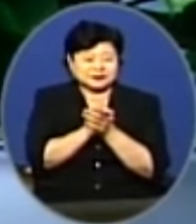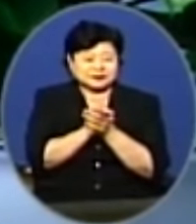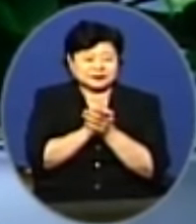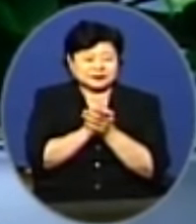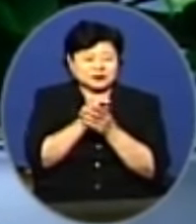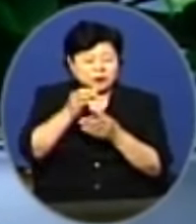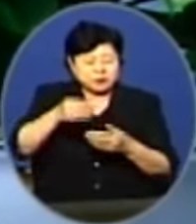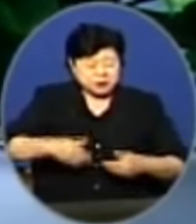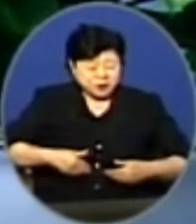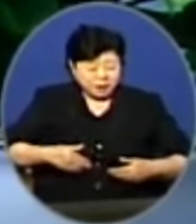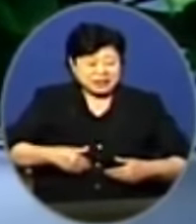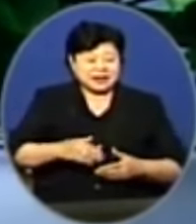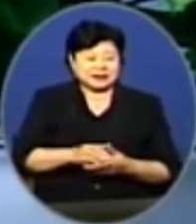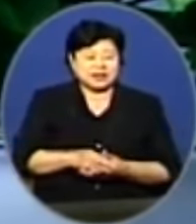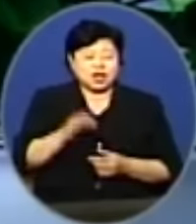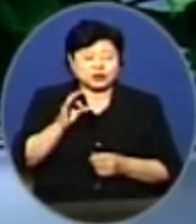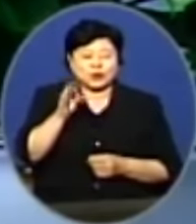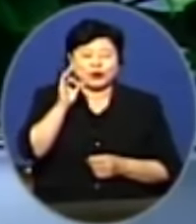돈이 필요하면